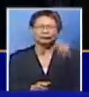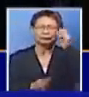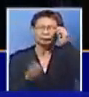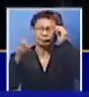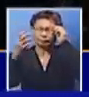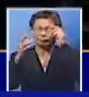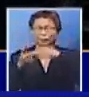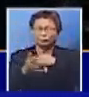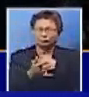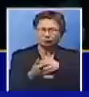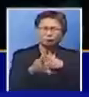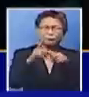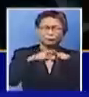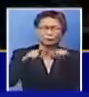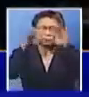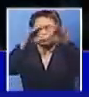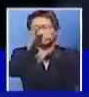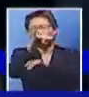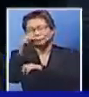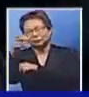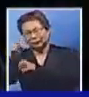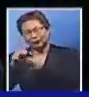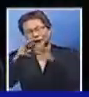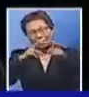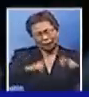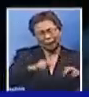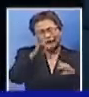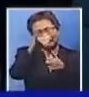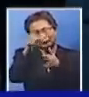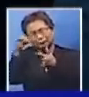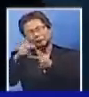teknik-teknik, analisis daripada ISN, untuk analisis daripada